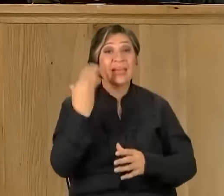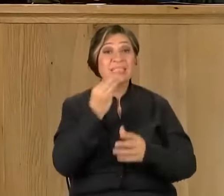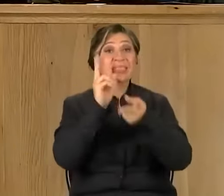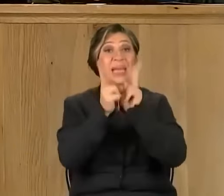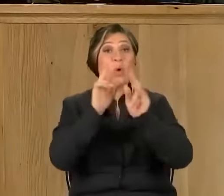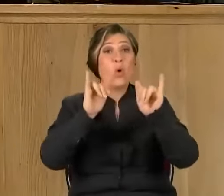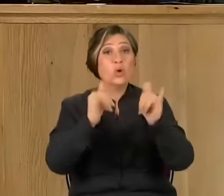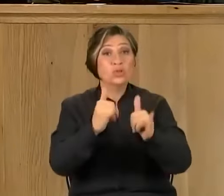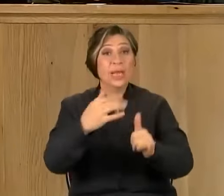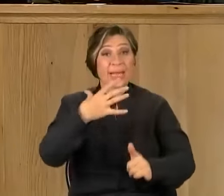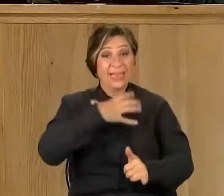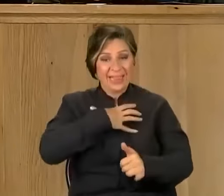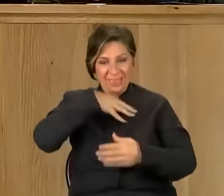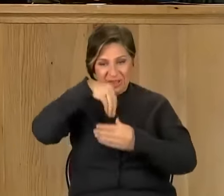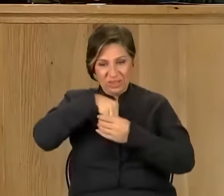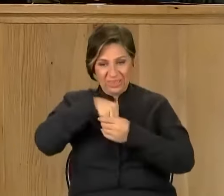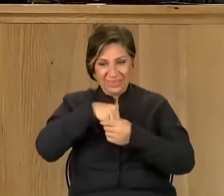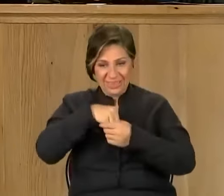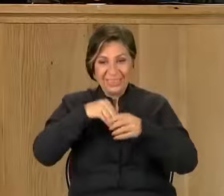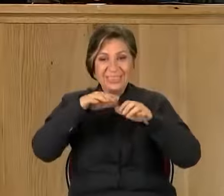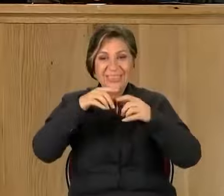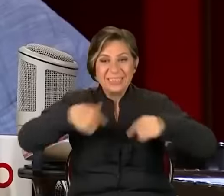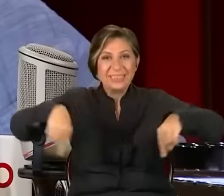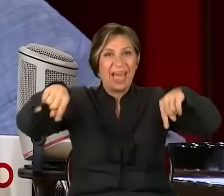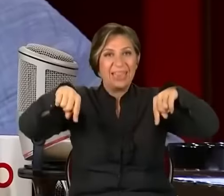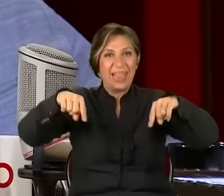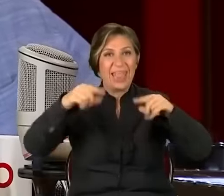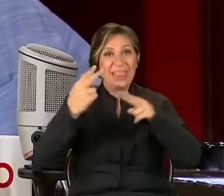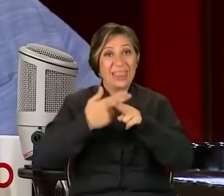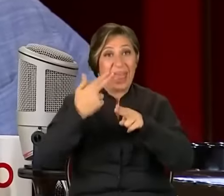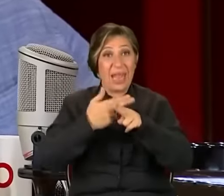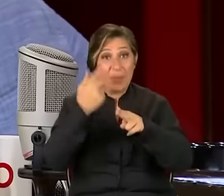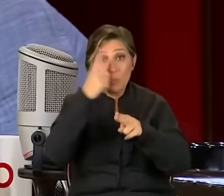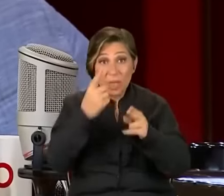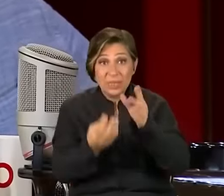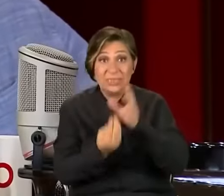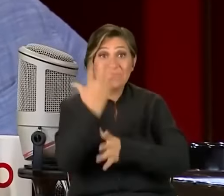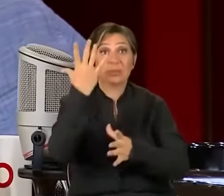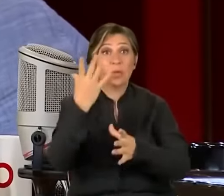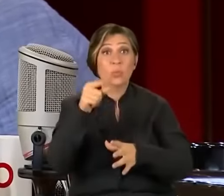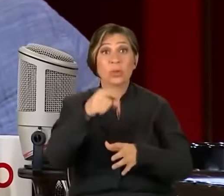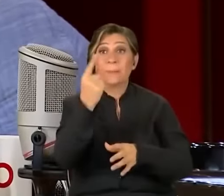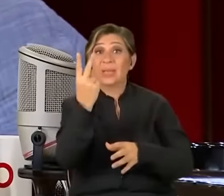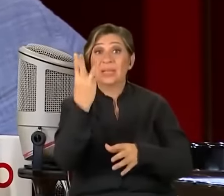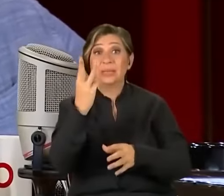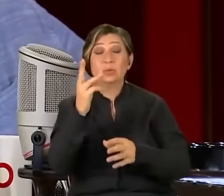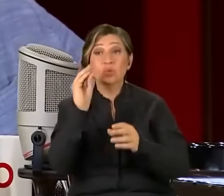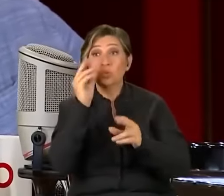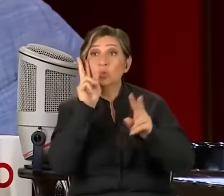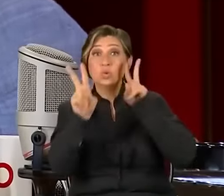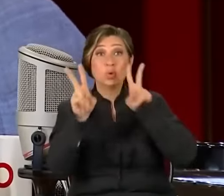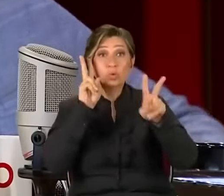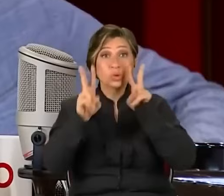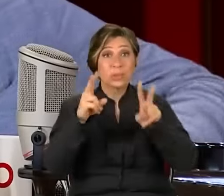tiyatro oyuncularına kendi içerisinde sahne deneyimi kazandırmak maksadıyla yola çıkmıştı. Ve burada da birkaç tane çocuğu görünce